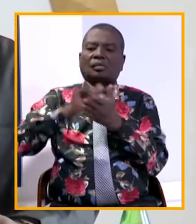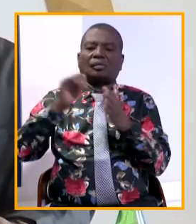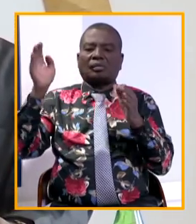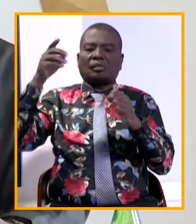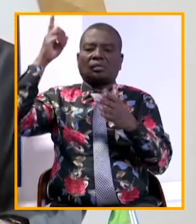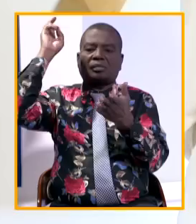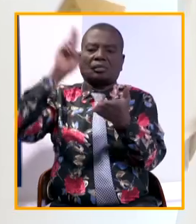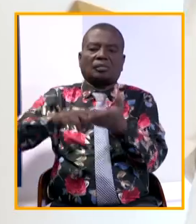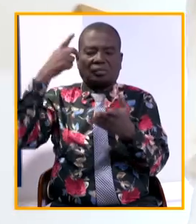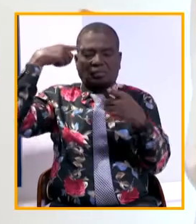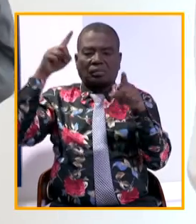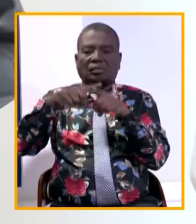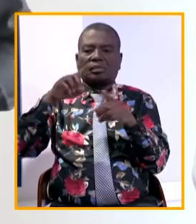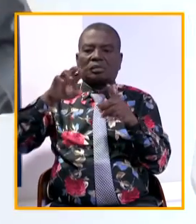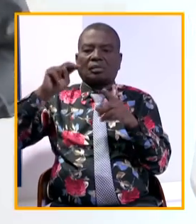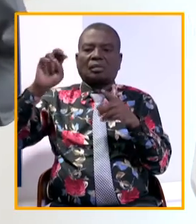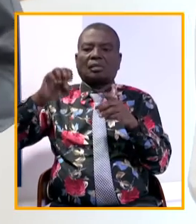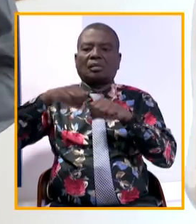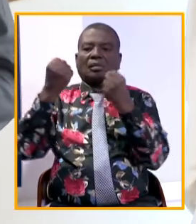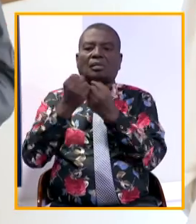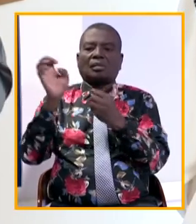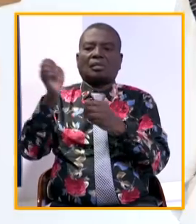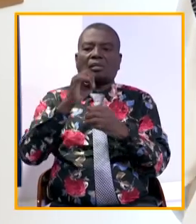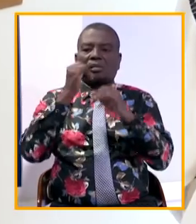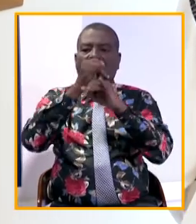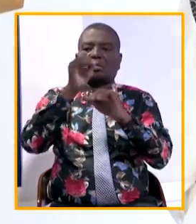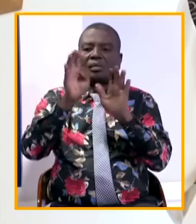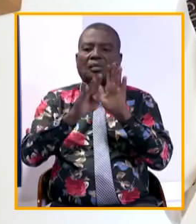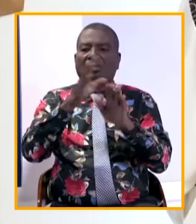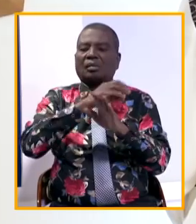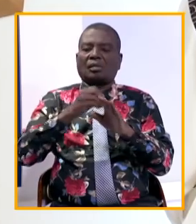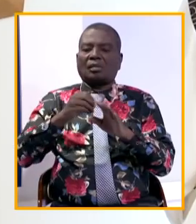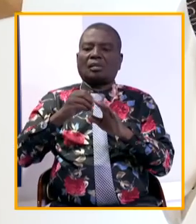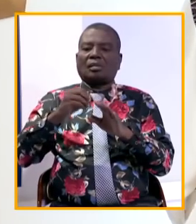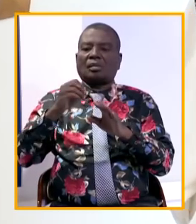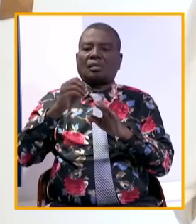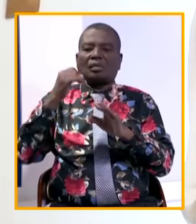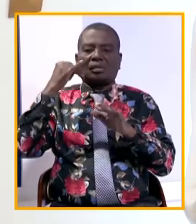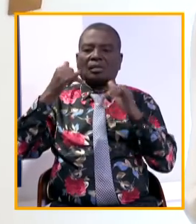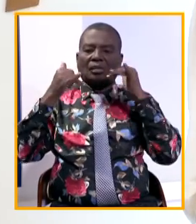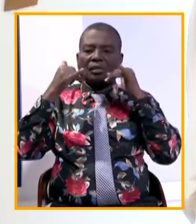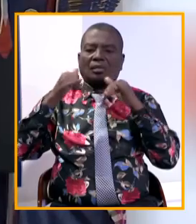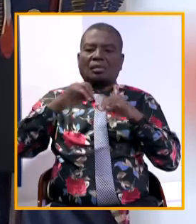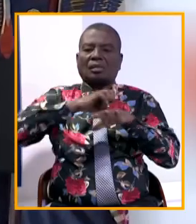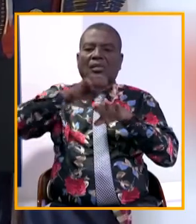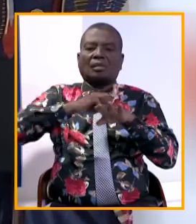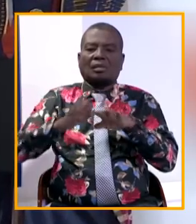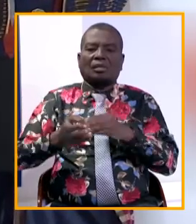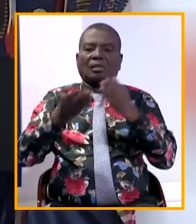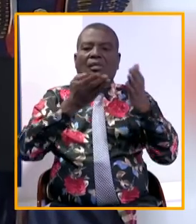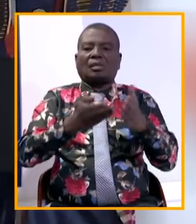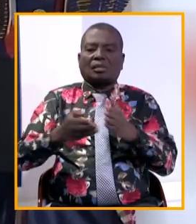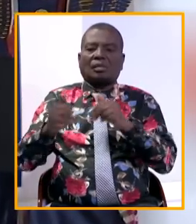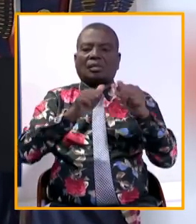de convention, une société d'investissement et un opérateur de téléphonie mobile s'engage à prêter main forte aux acteurs de la